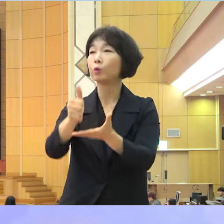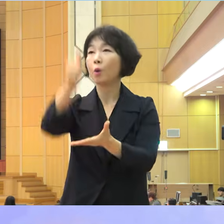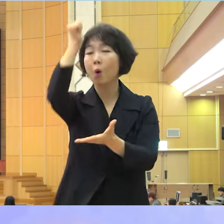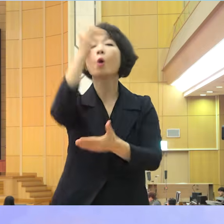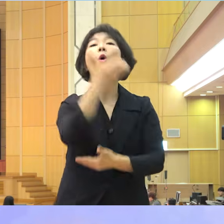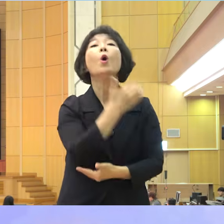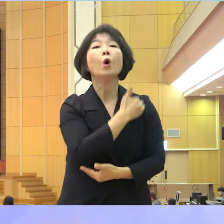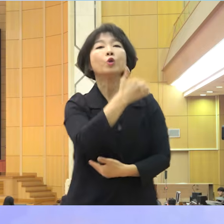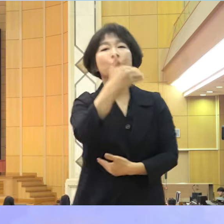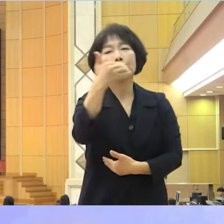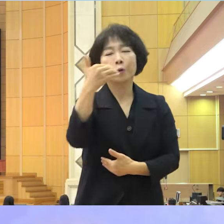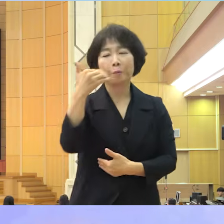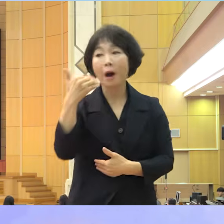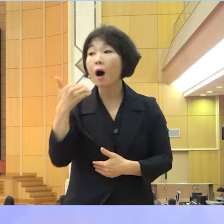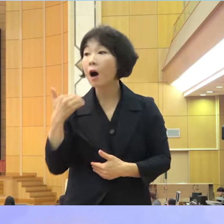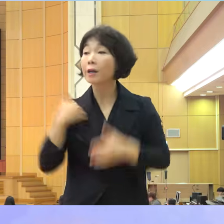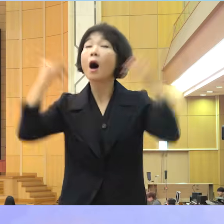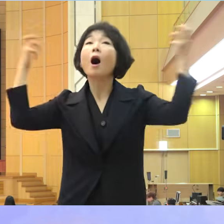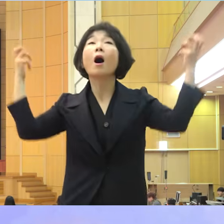예수로